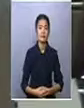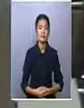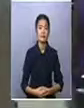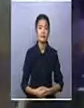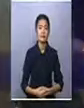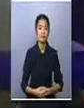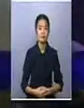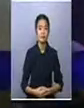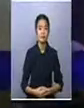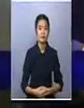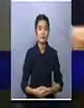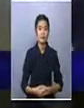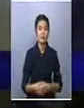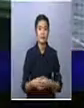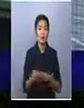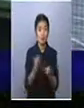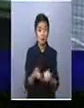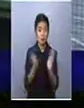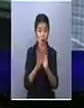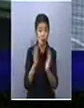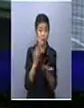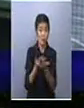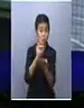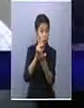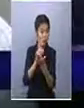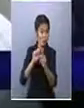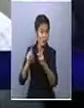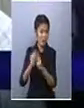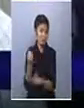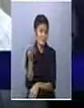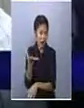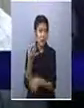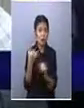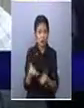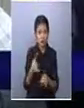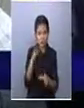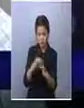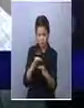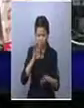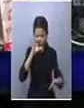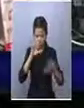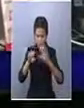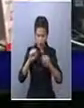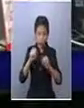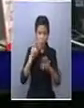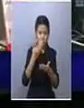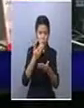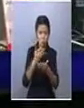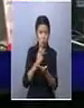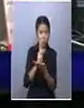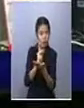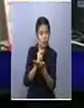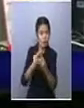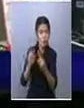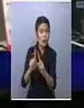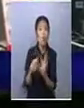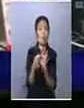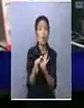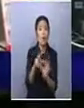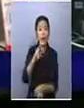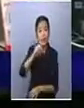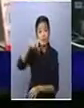ขณะเดียวกันหนี้ครัวเรือนที่อยู่ในระดับสูงทำให้ธนาคารต้องเข้มงวดกับการปล่อยสินเชื่อเนื่องจากความกังวลต่อปัญหา NPL ส่